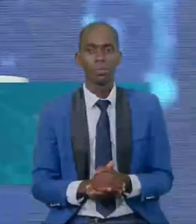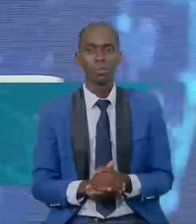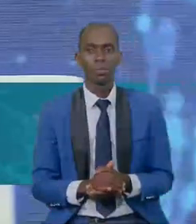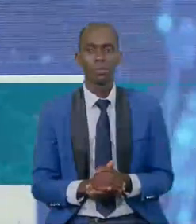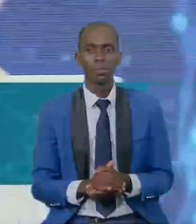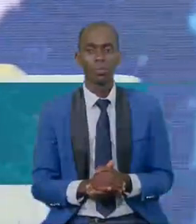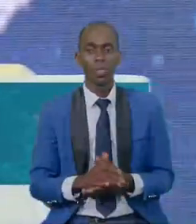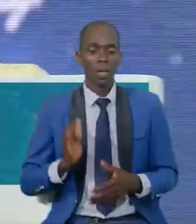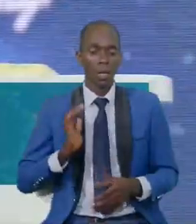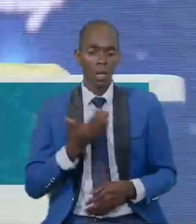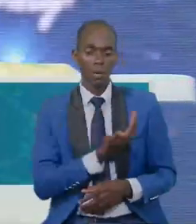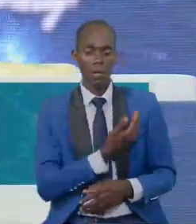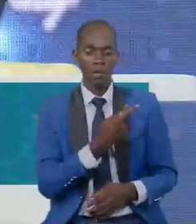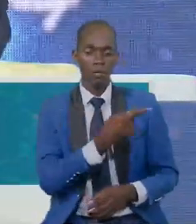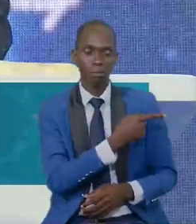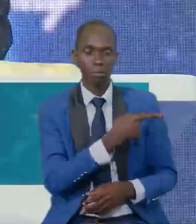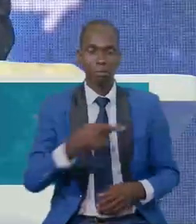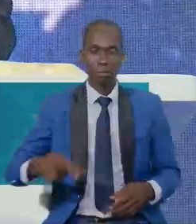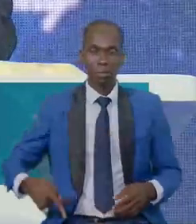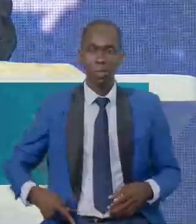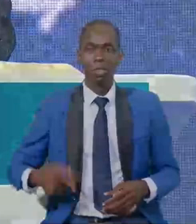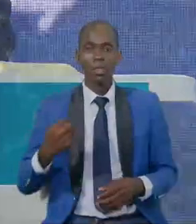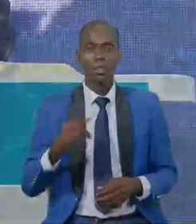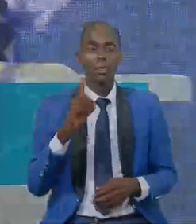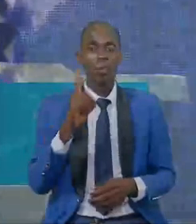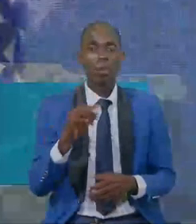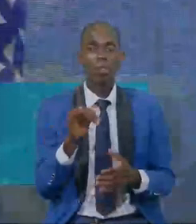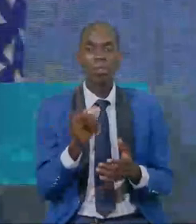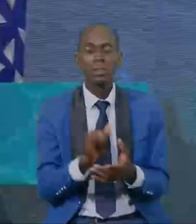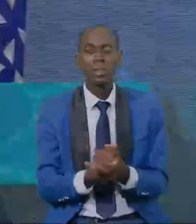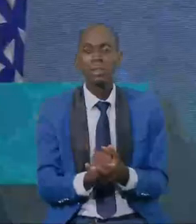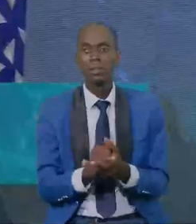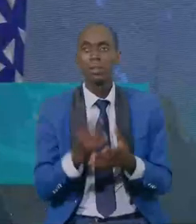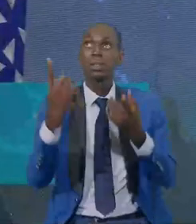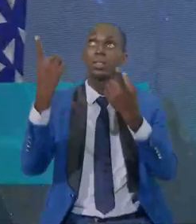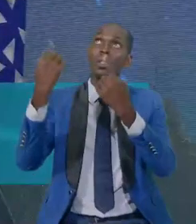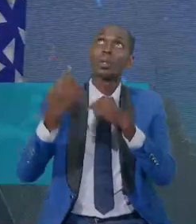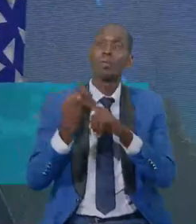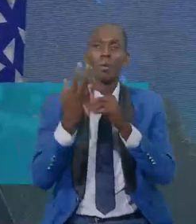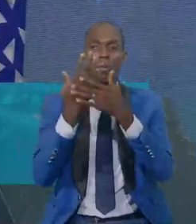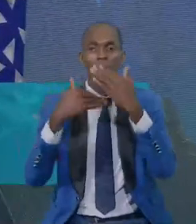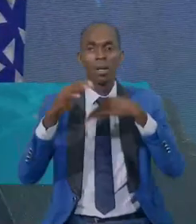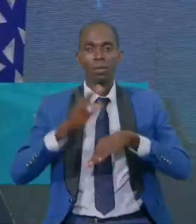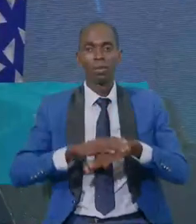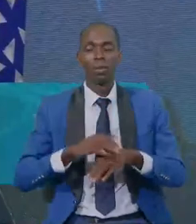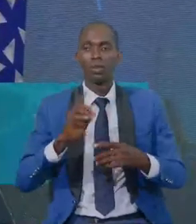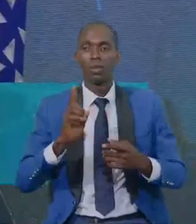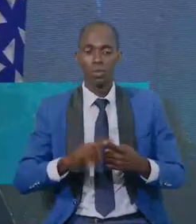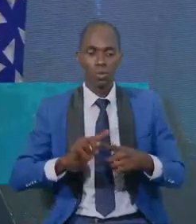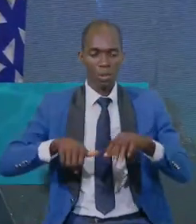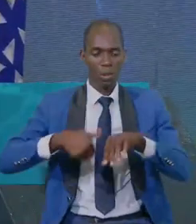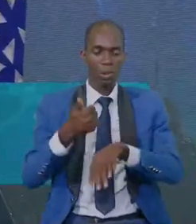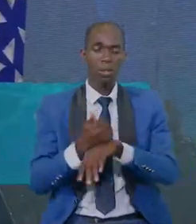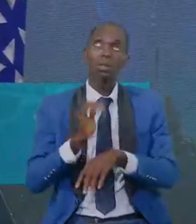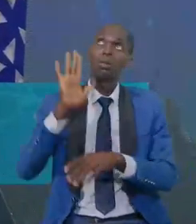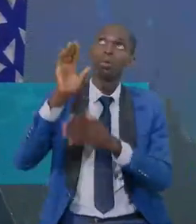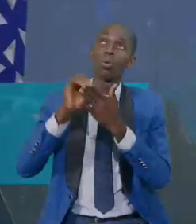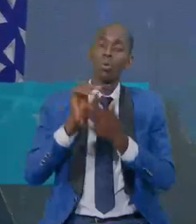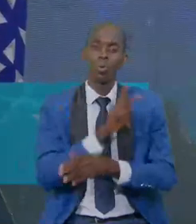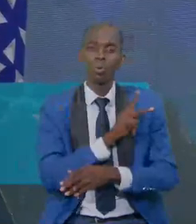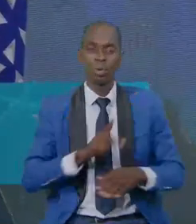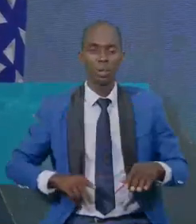Our prince. Notre prince. The one that came from heaven. Celui qui est venu du ciel. To set up his kingdom in our heart. Pour